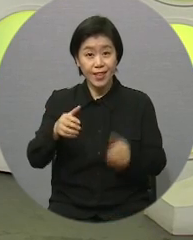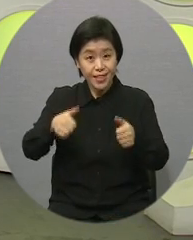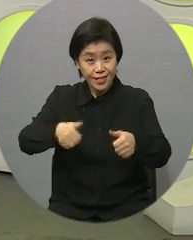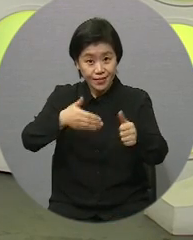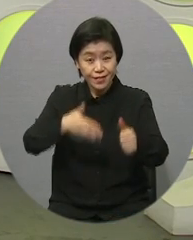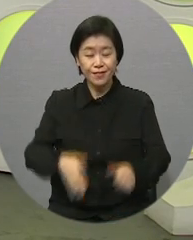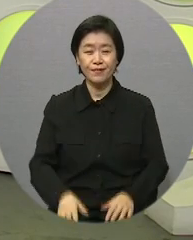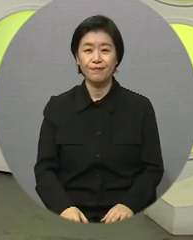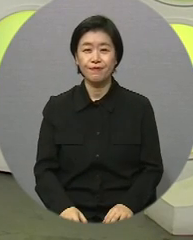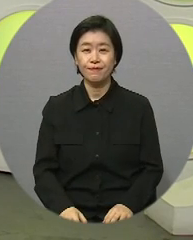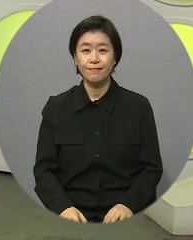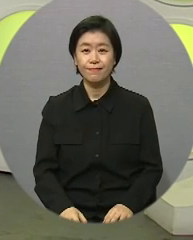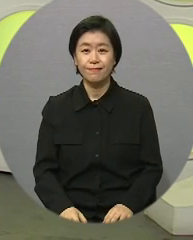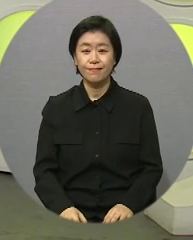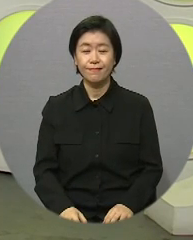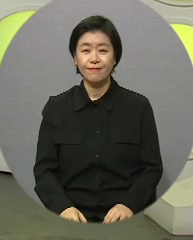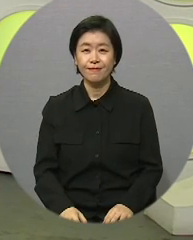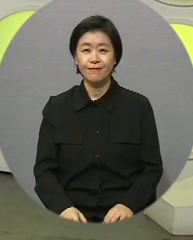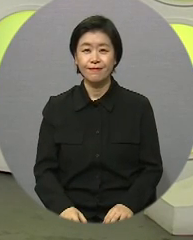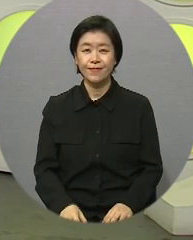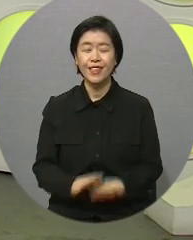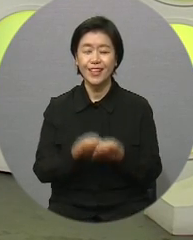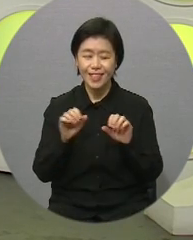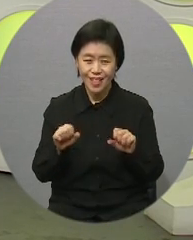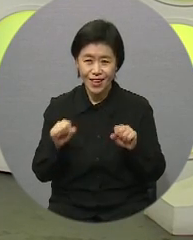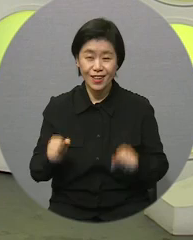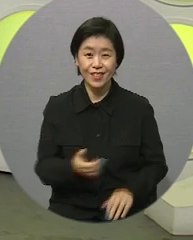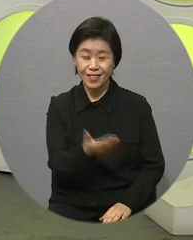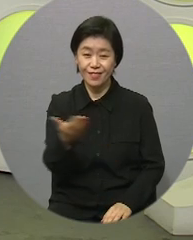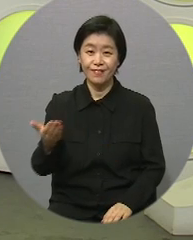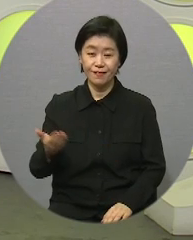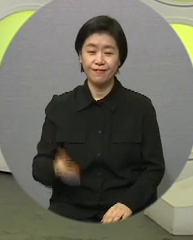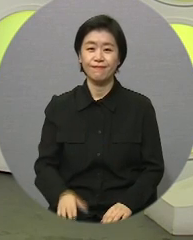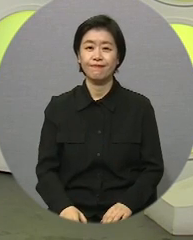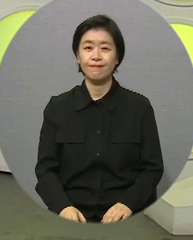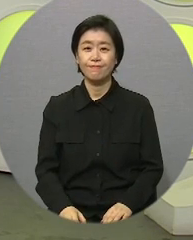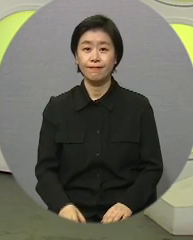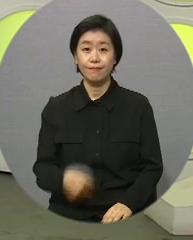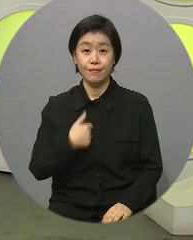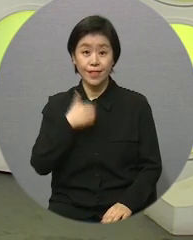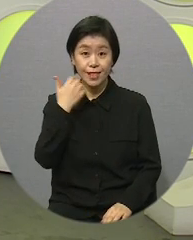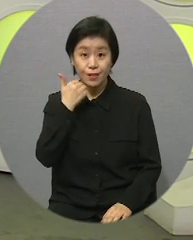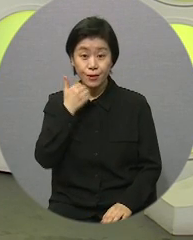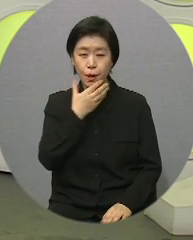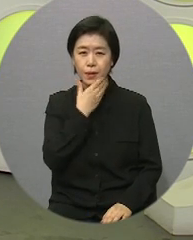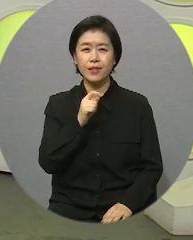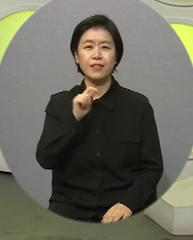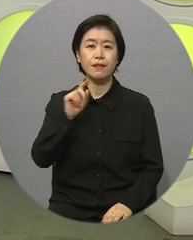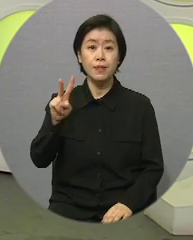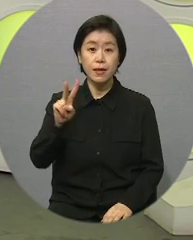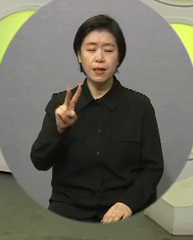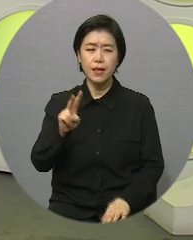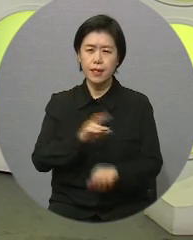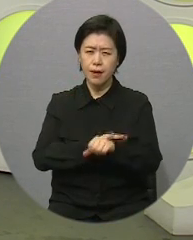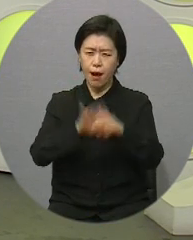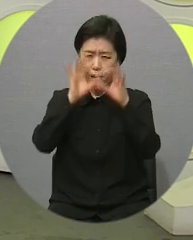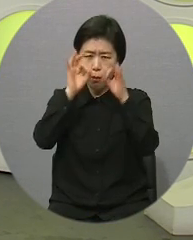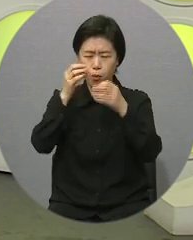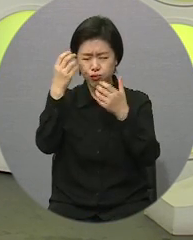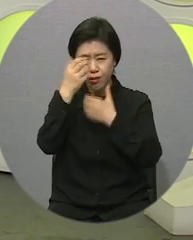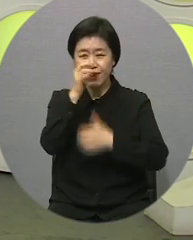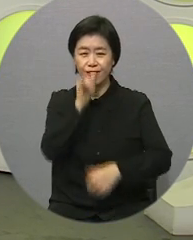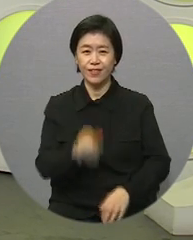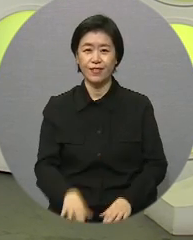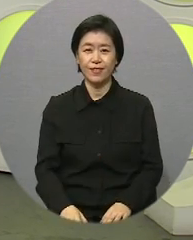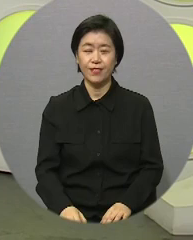한번 부탁드릴게요 안녕하세요 여러분 저는 그 복지 tv 팬입니다